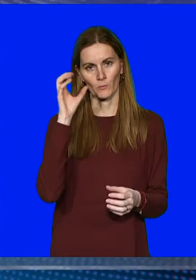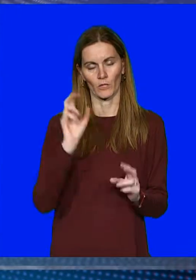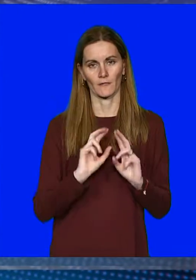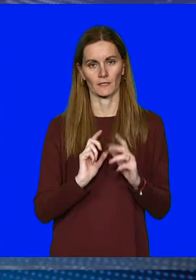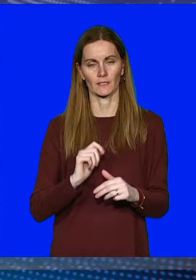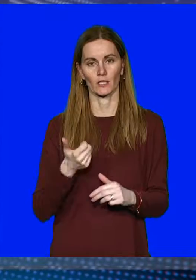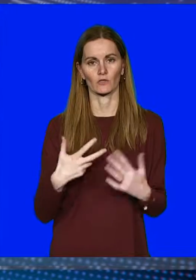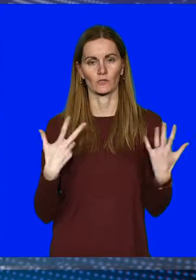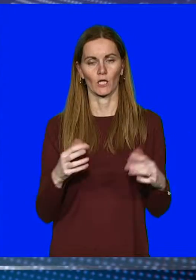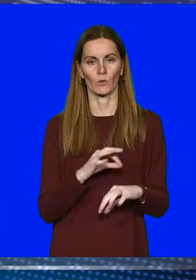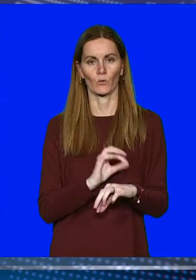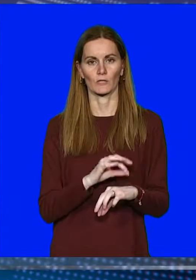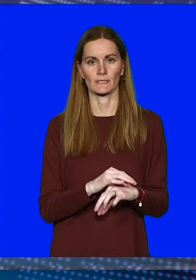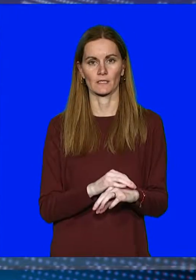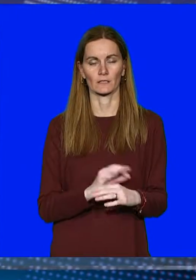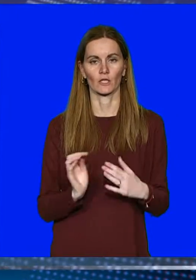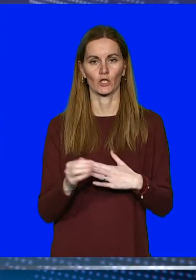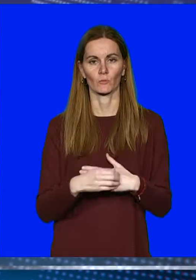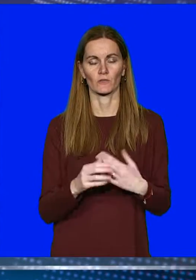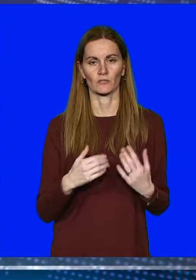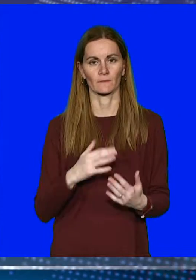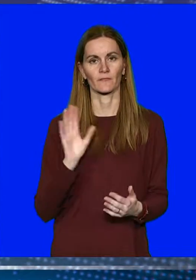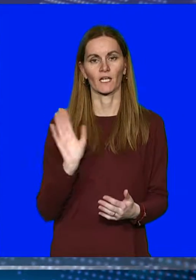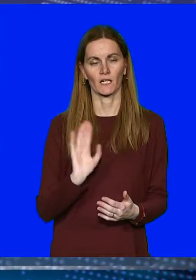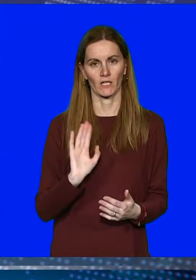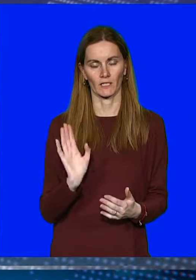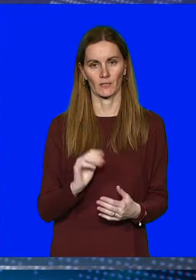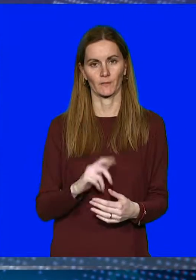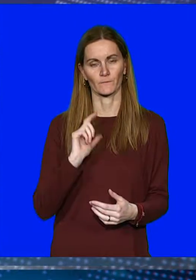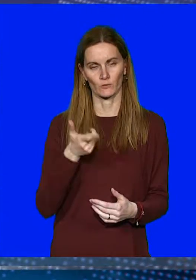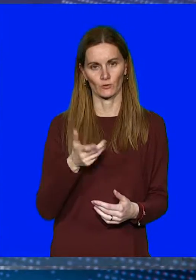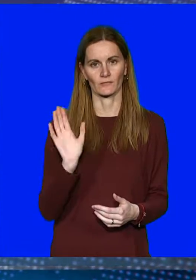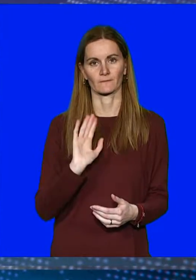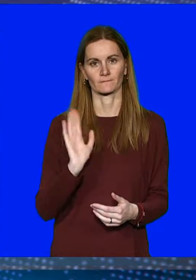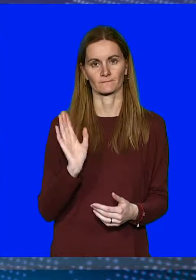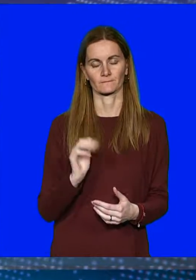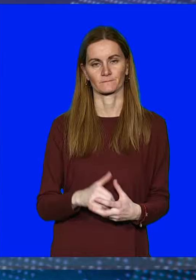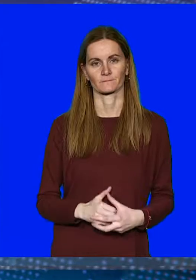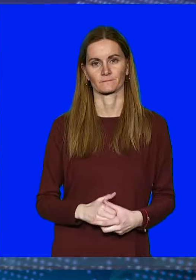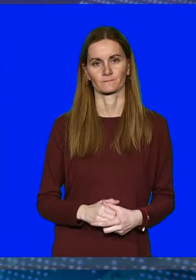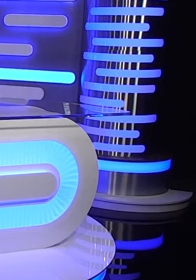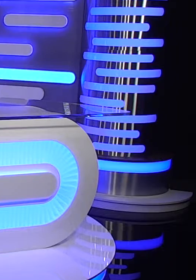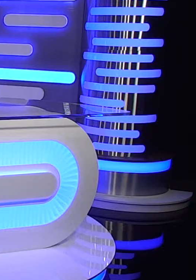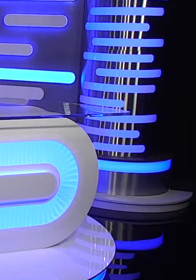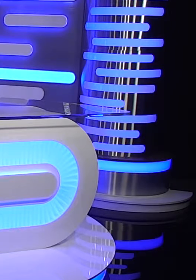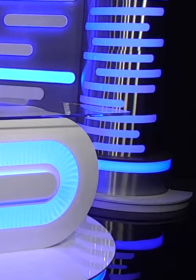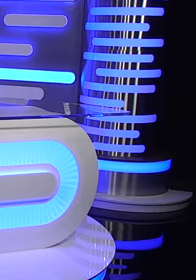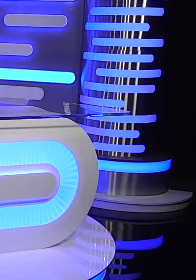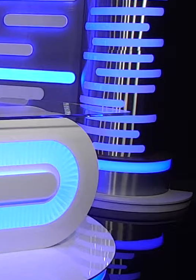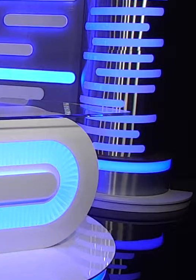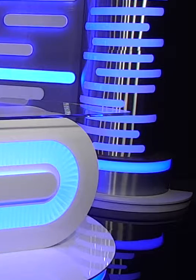godine pogledajte sutra o 20 sati u emisiji Dubrovački tjednik. Hvala lijepa na pozornosti, do sutra, srdačan pozdrav!